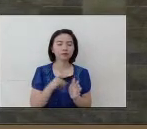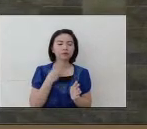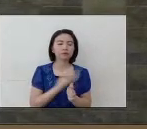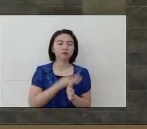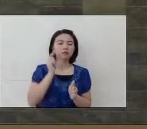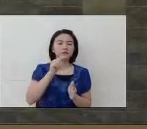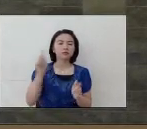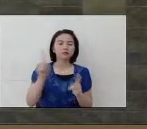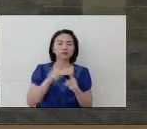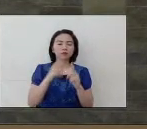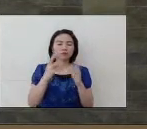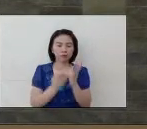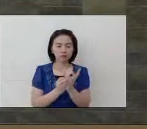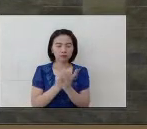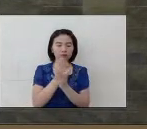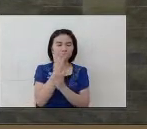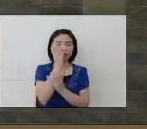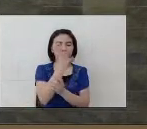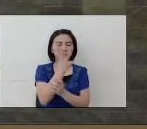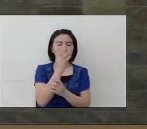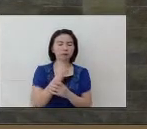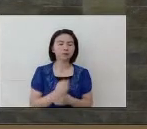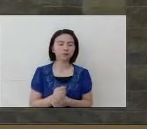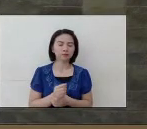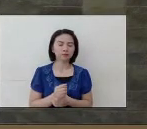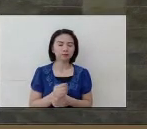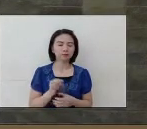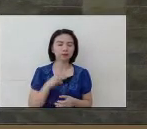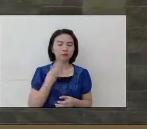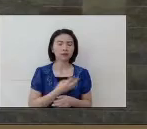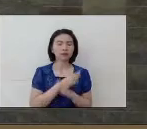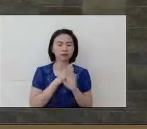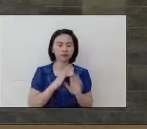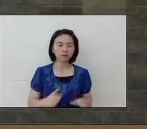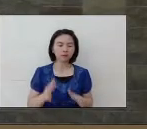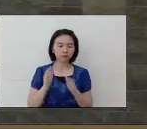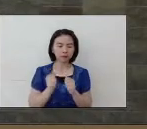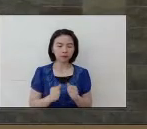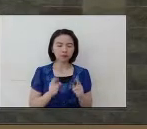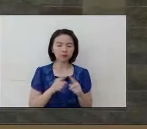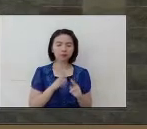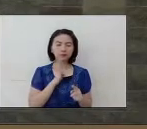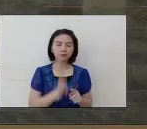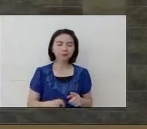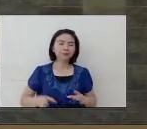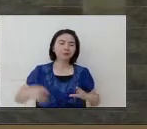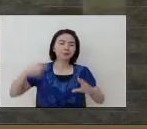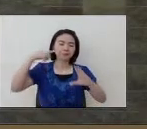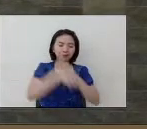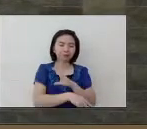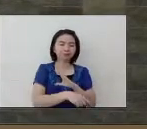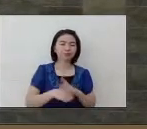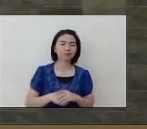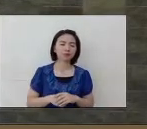grow. We need to grow. Ayaw po namin ma-pin down po kami sa